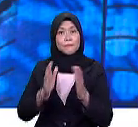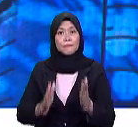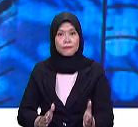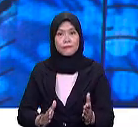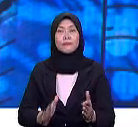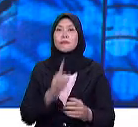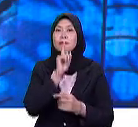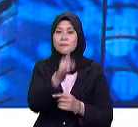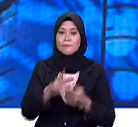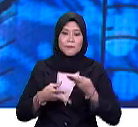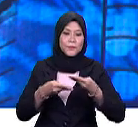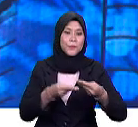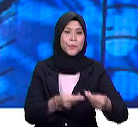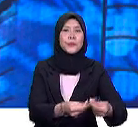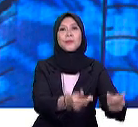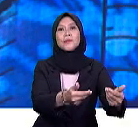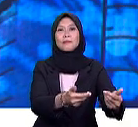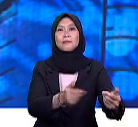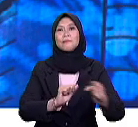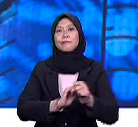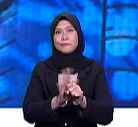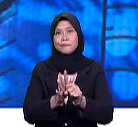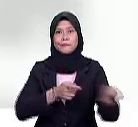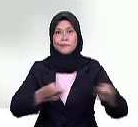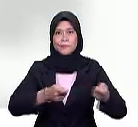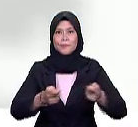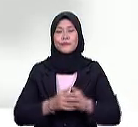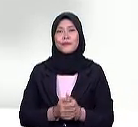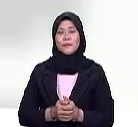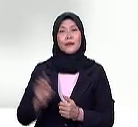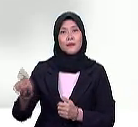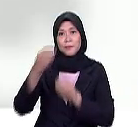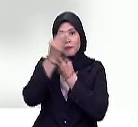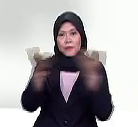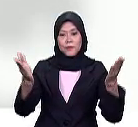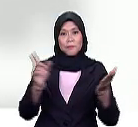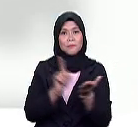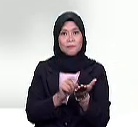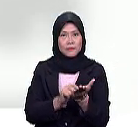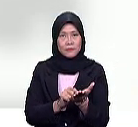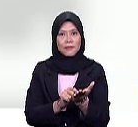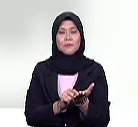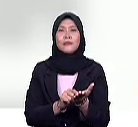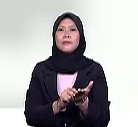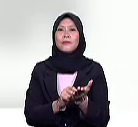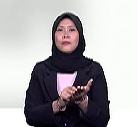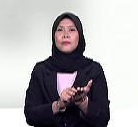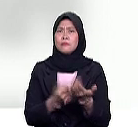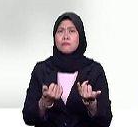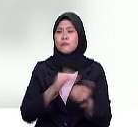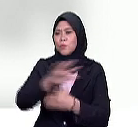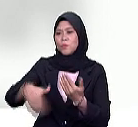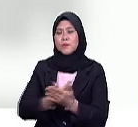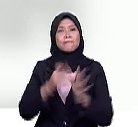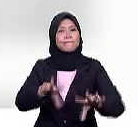memastikan kelancaran pengendalian pandemik Tan Sri Zuki dalam kenyataan medianya memaklumkan inisiatif itu disambut baik